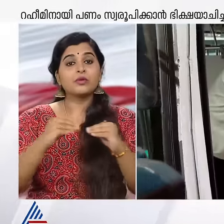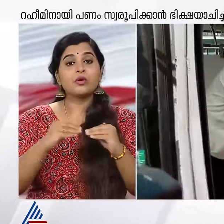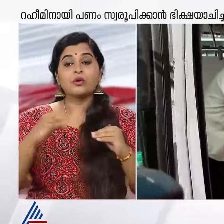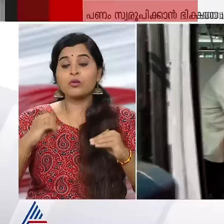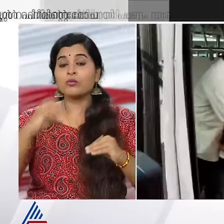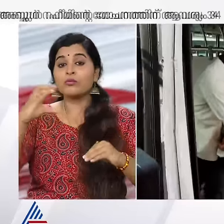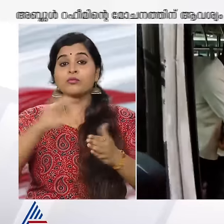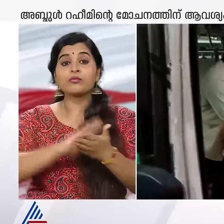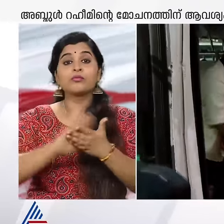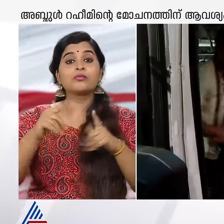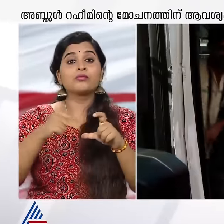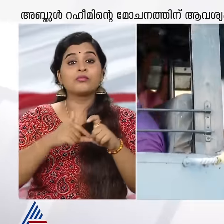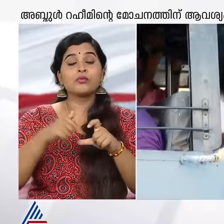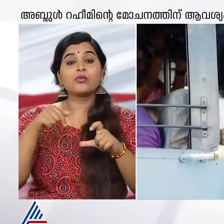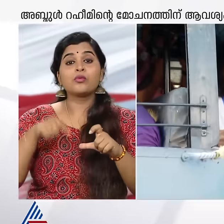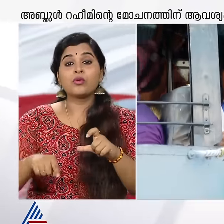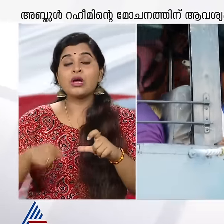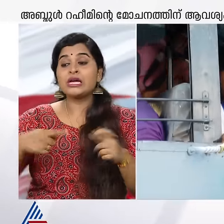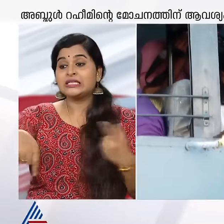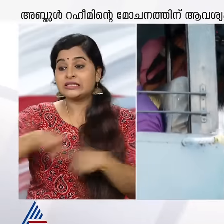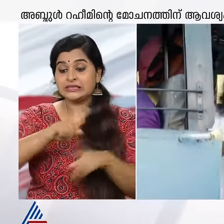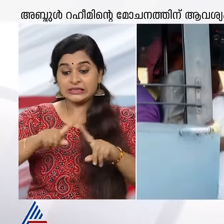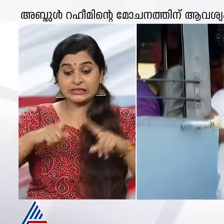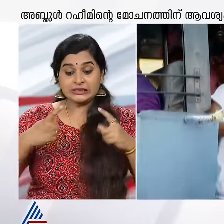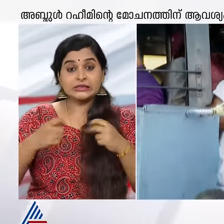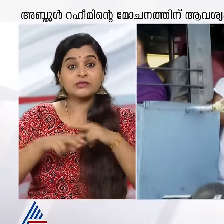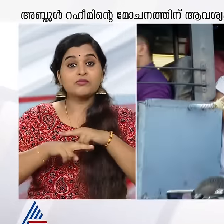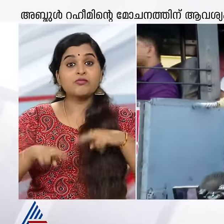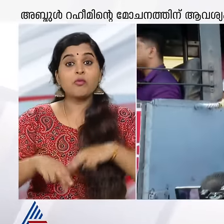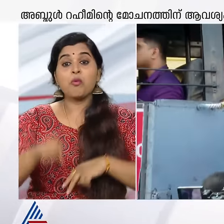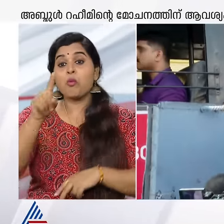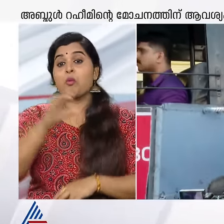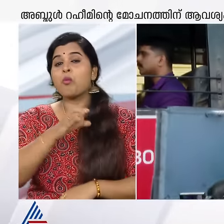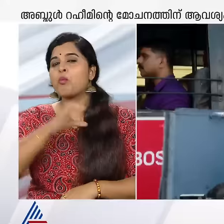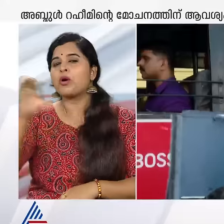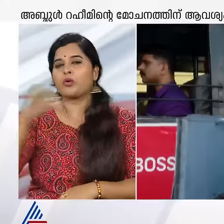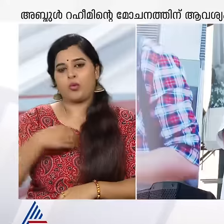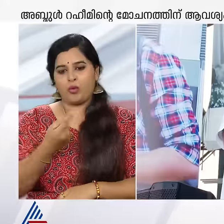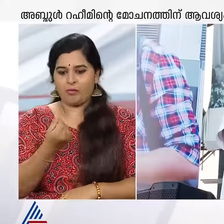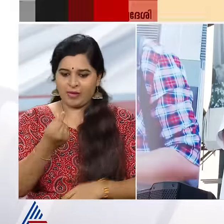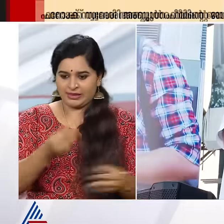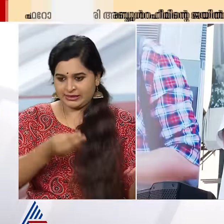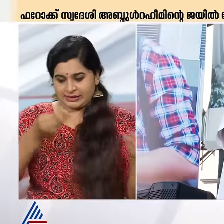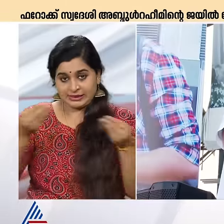നിലവിൽ 1 കോടി രൂപ കൈമാറിയിട്ടുണ്ട്. ബാക്കി തുകയ്ക്ക് വേണ്ടിയാണ് യാചകയാത്ര നടത്തുന്നത്.